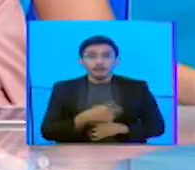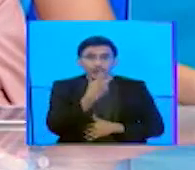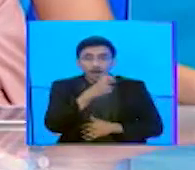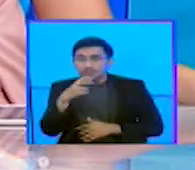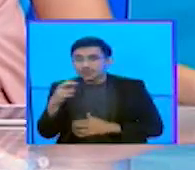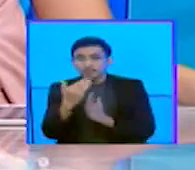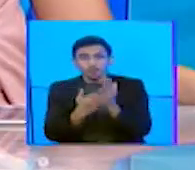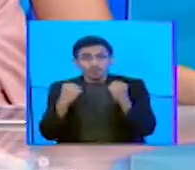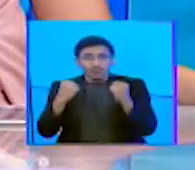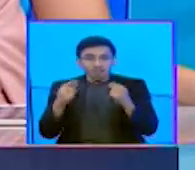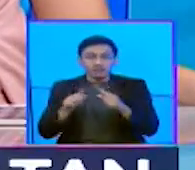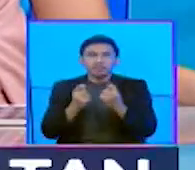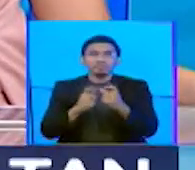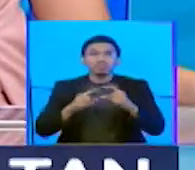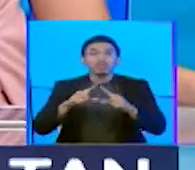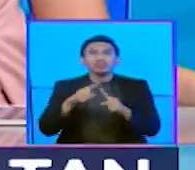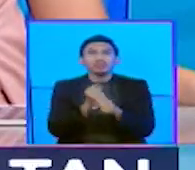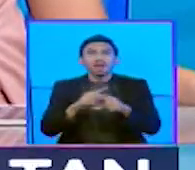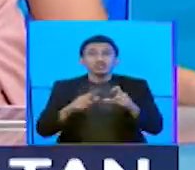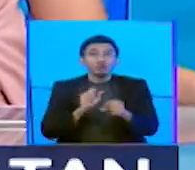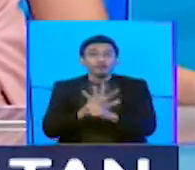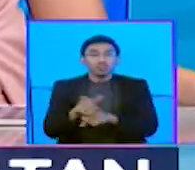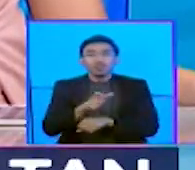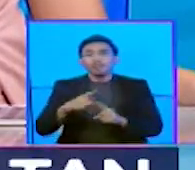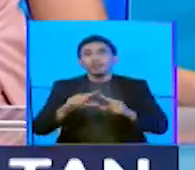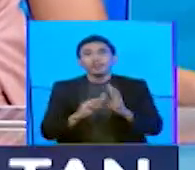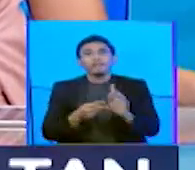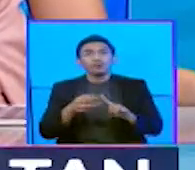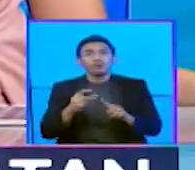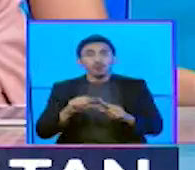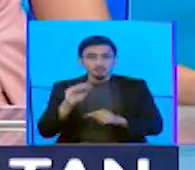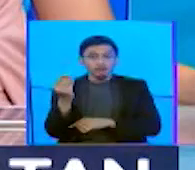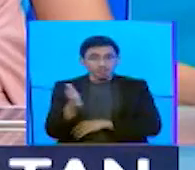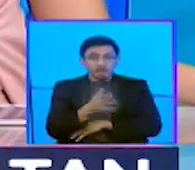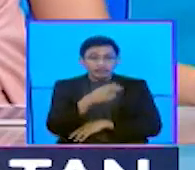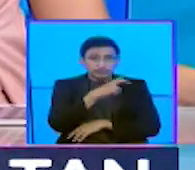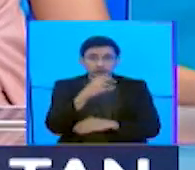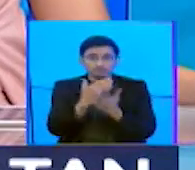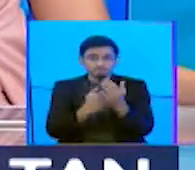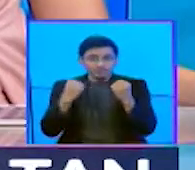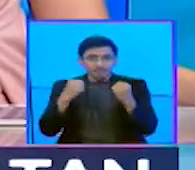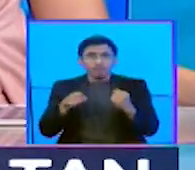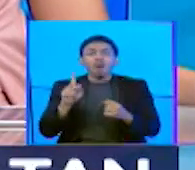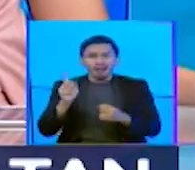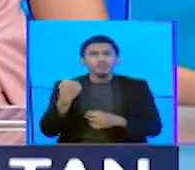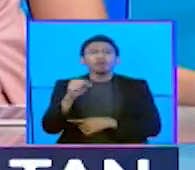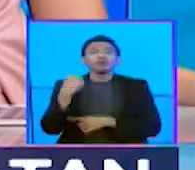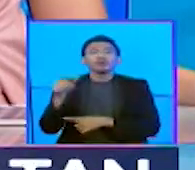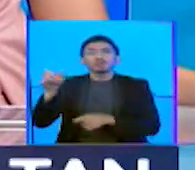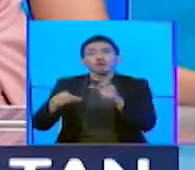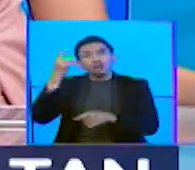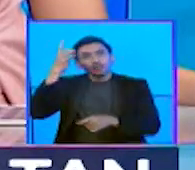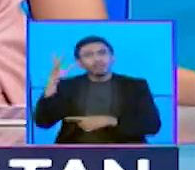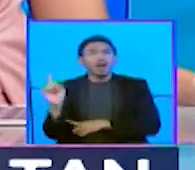Hai radio protokol kesehatan digelar tim Satgas pemburu komitmen intim kecamatan Tambora Jakarta Barat razia protokol kesehatan diwarnai